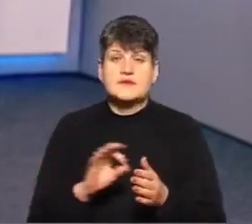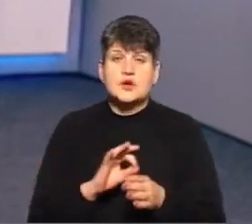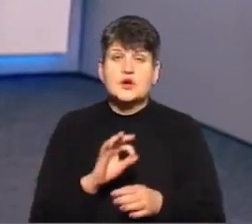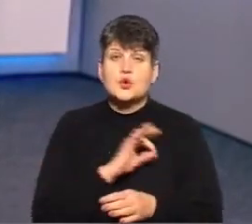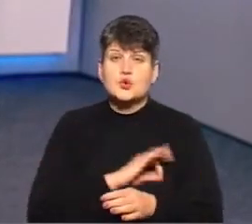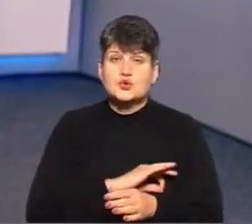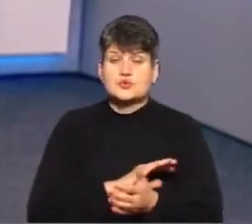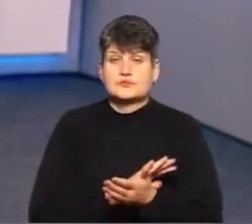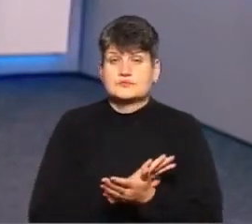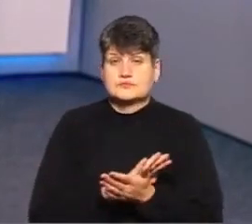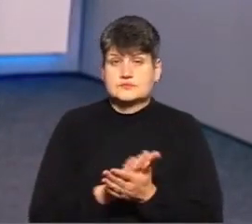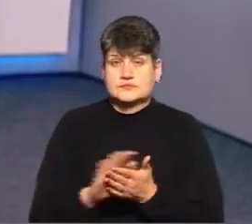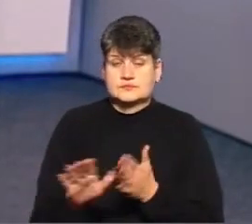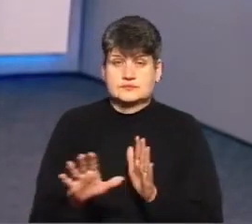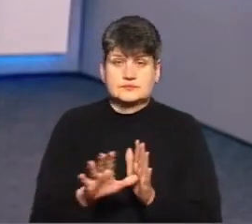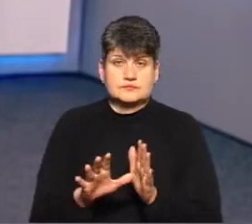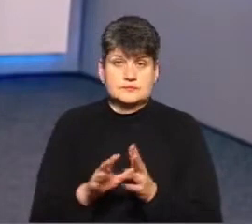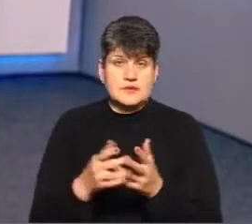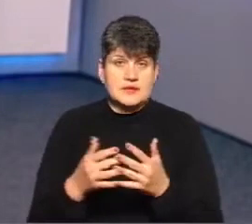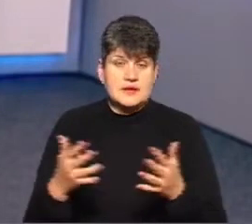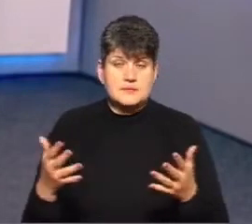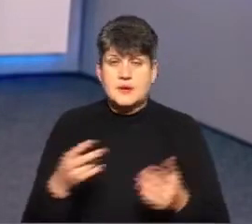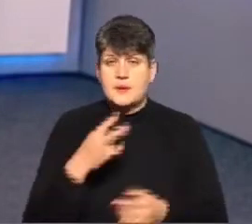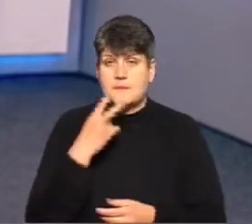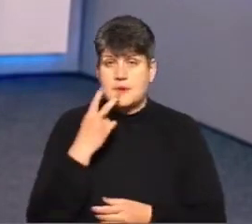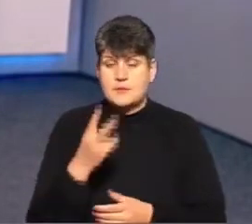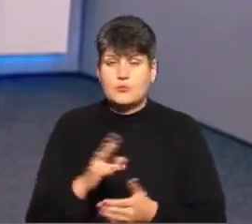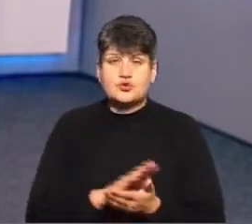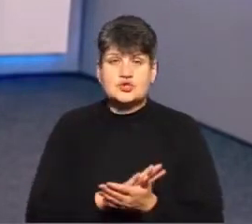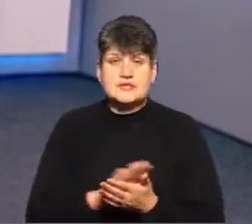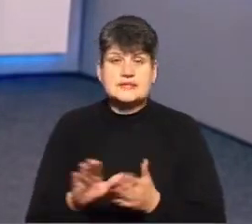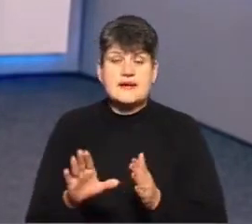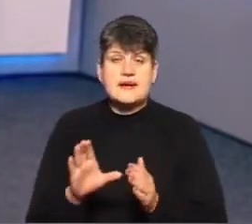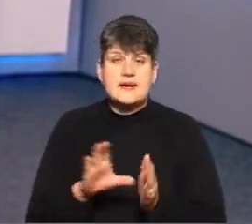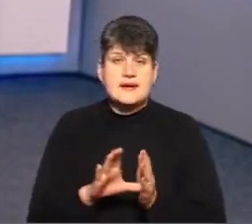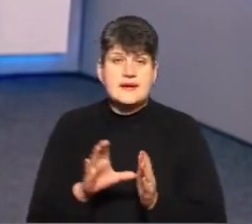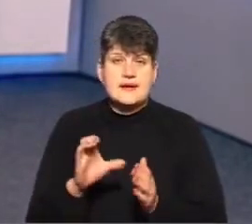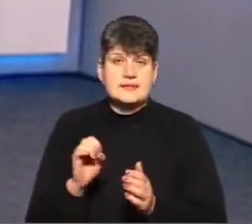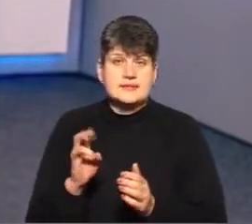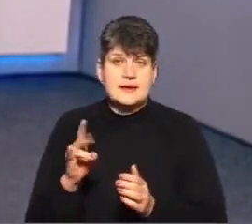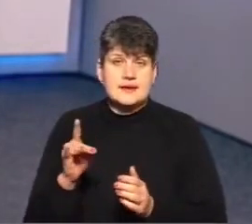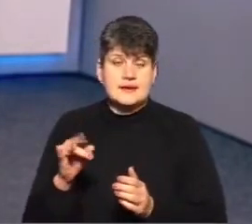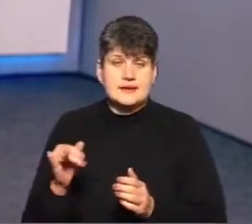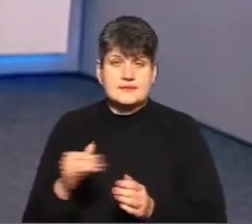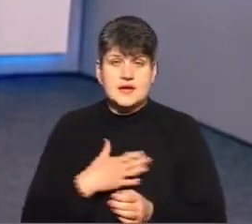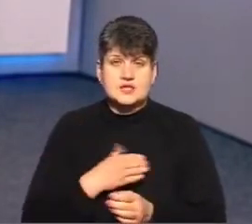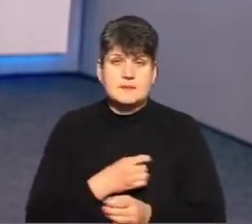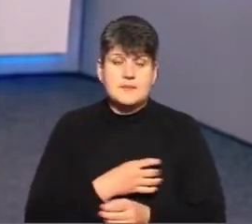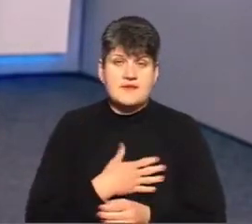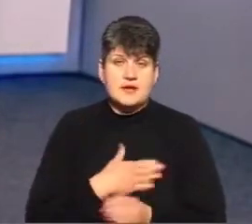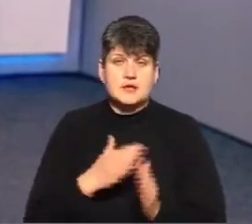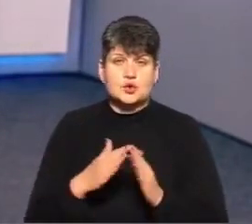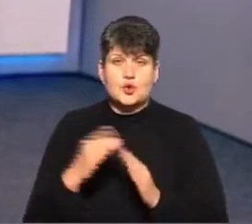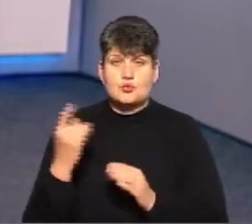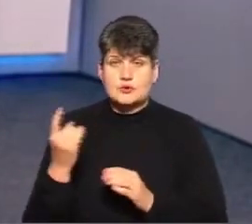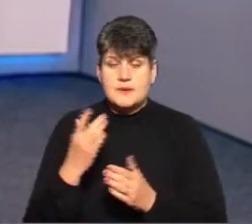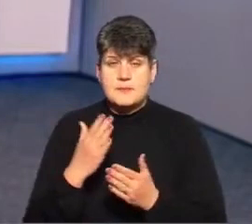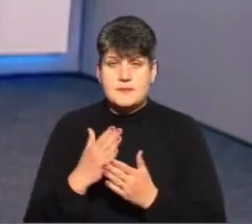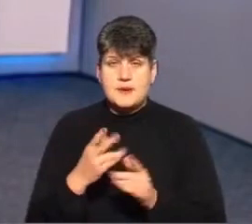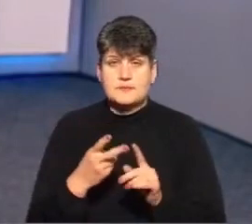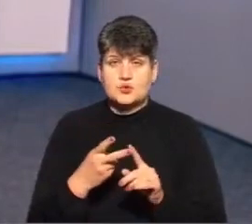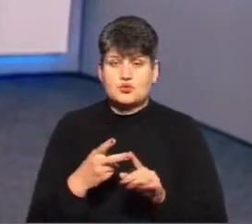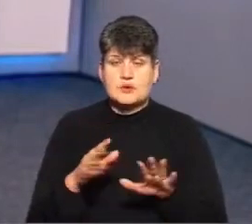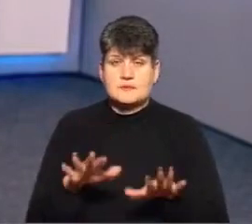ми бачимо, по чистій енергії наші приватні домогосподарства, ми маємо друге місце по